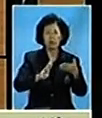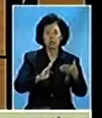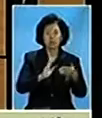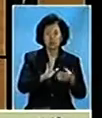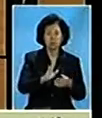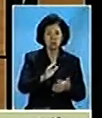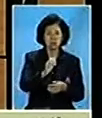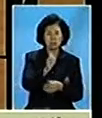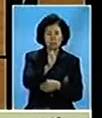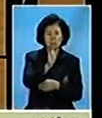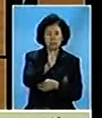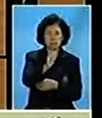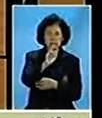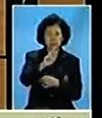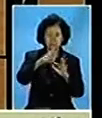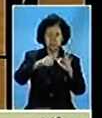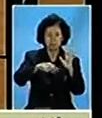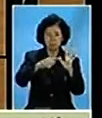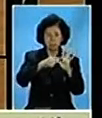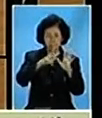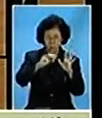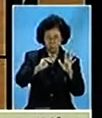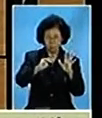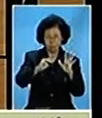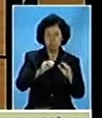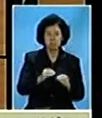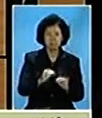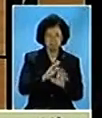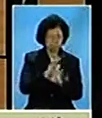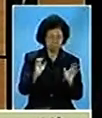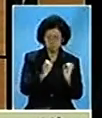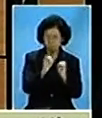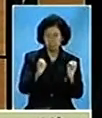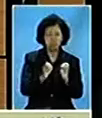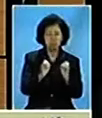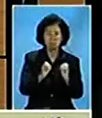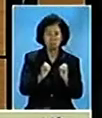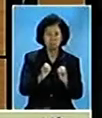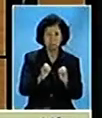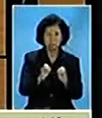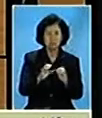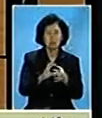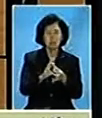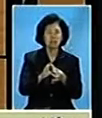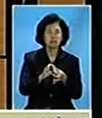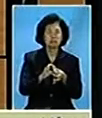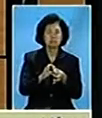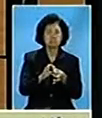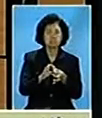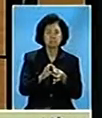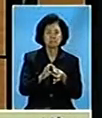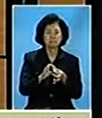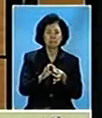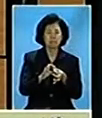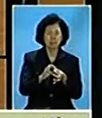คุณอรังครับไม่ปรากฏในเรื่องของการแพทย์แผนไทย